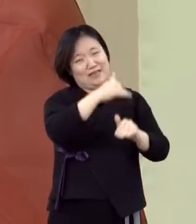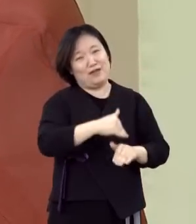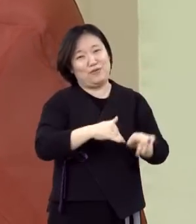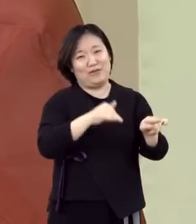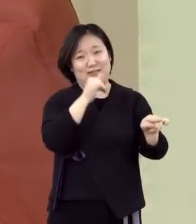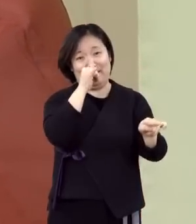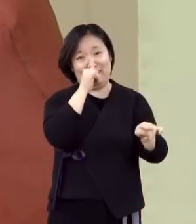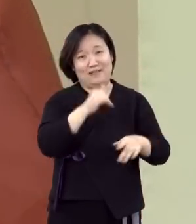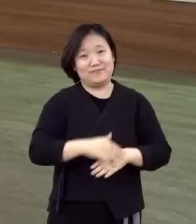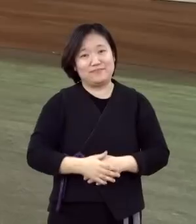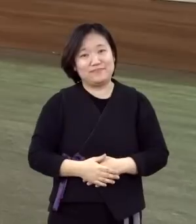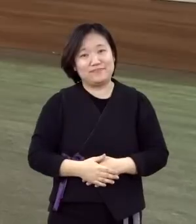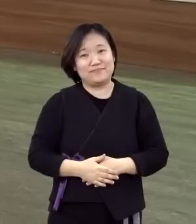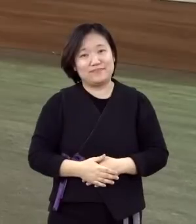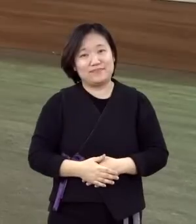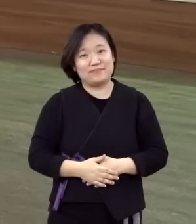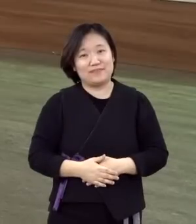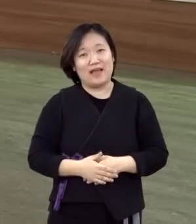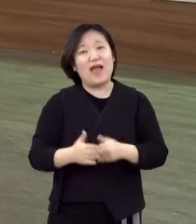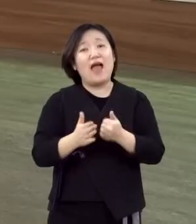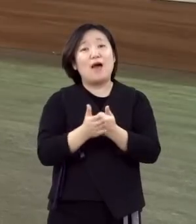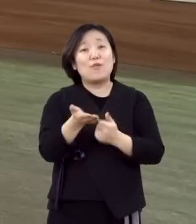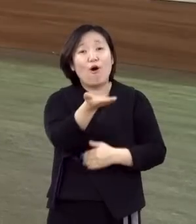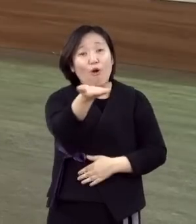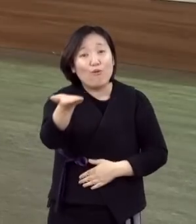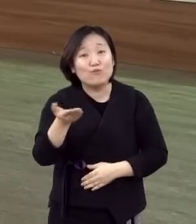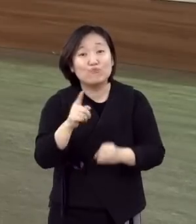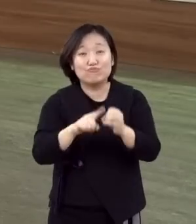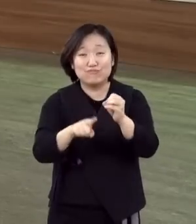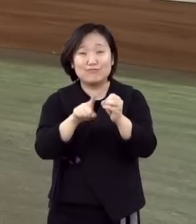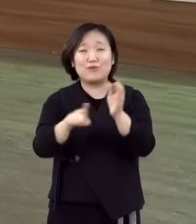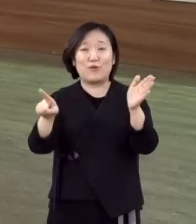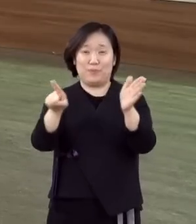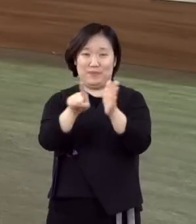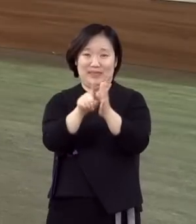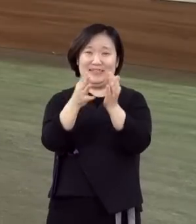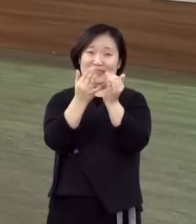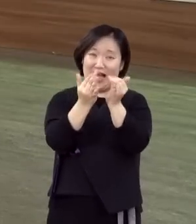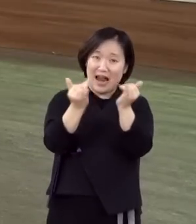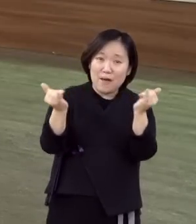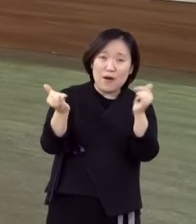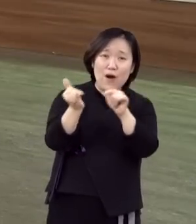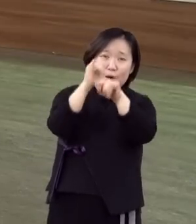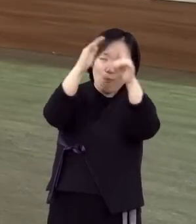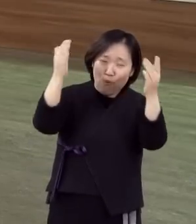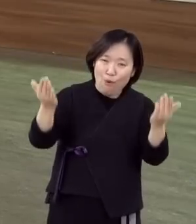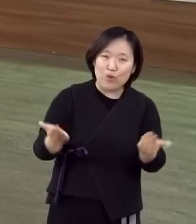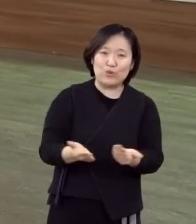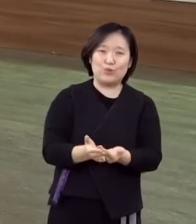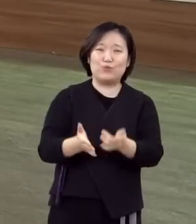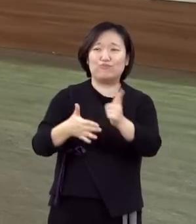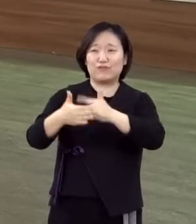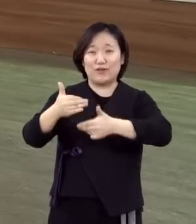기록하고있습니다. 우리불교도들은비록뒤처지더라도부처님의발자취를따르기위해노력해야하며,